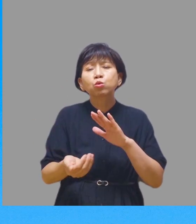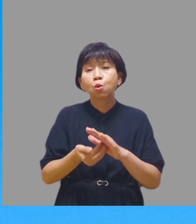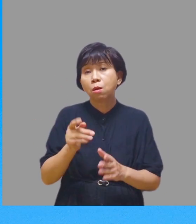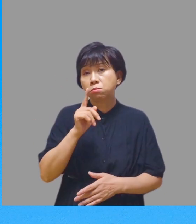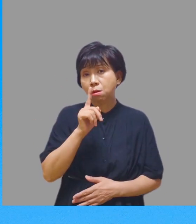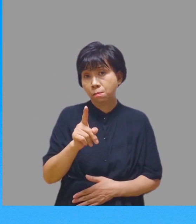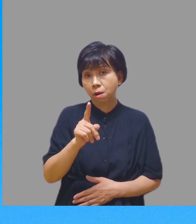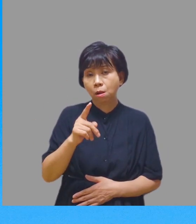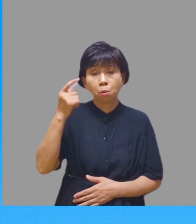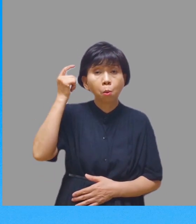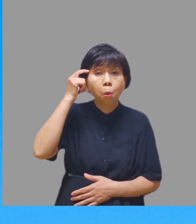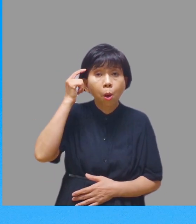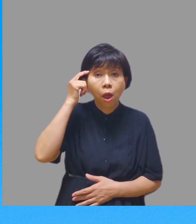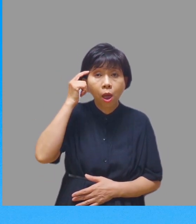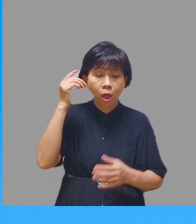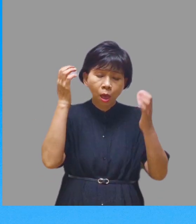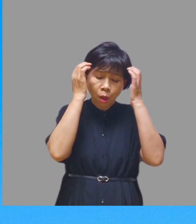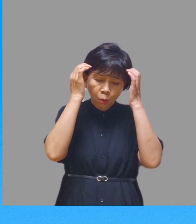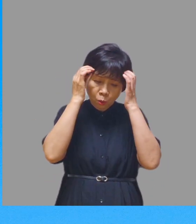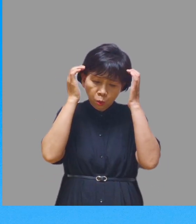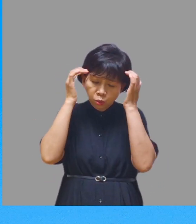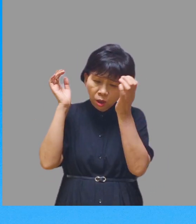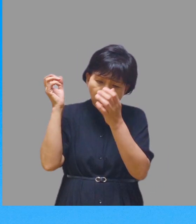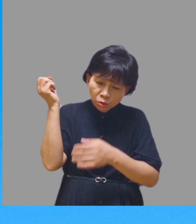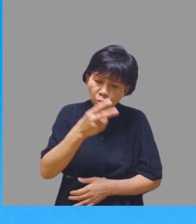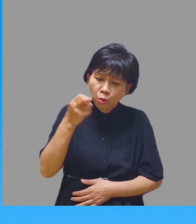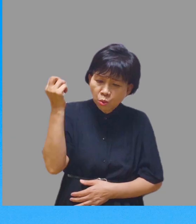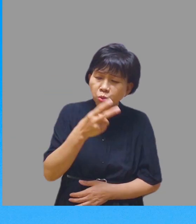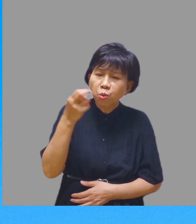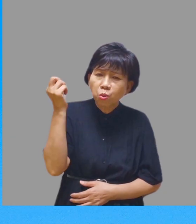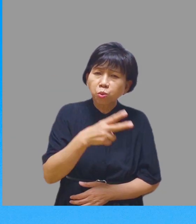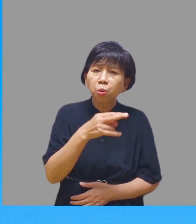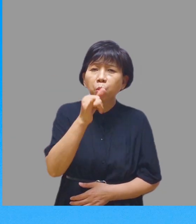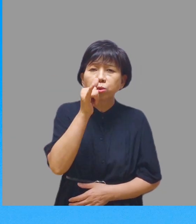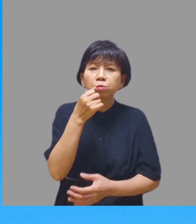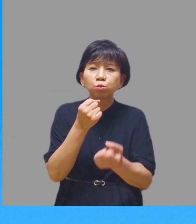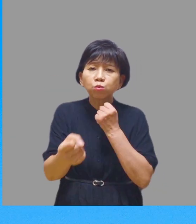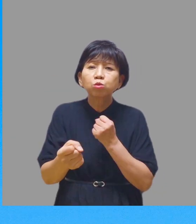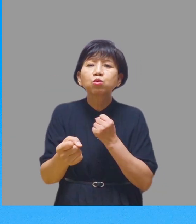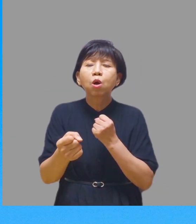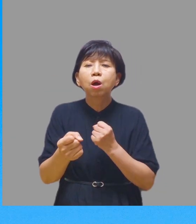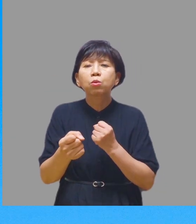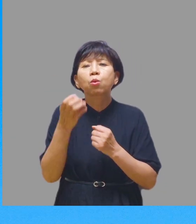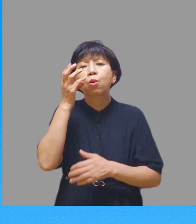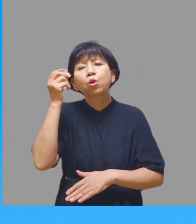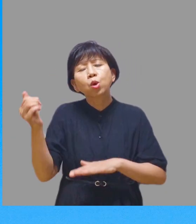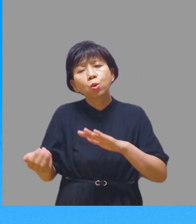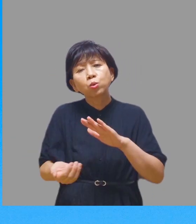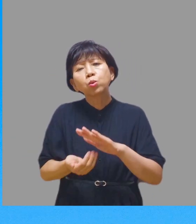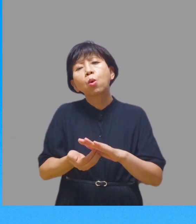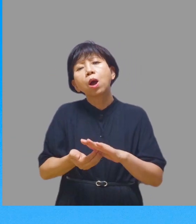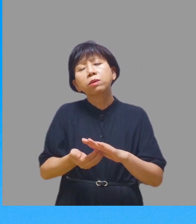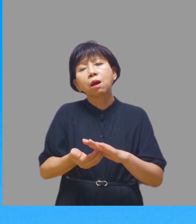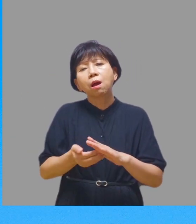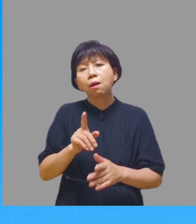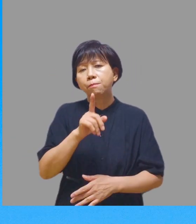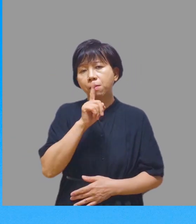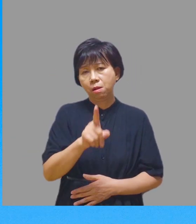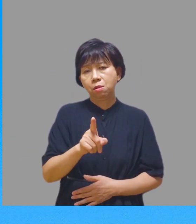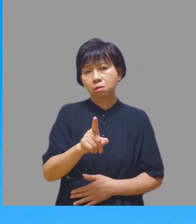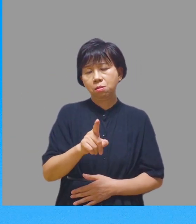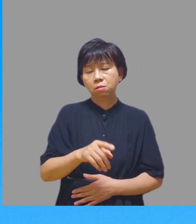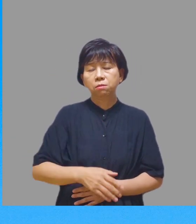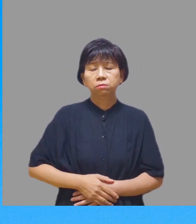많은 고난을 연속적으로 당하는데 요셉에게 하나님은 형통한 사람이다라고 말씀하시는